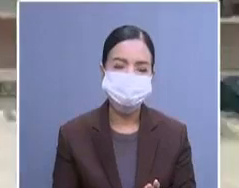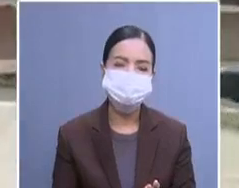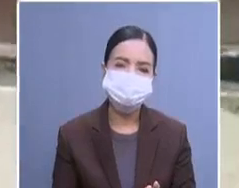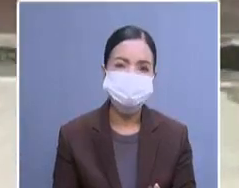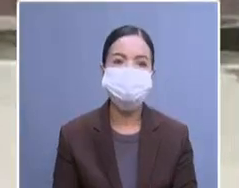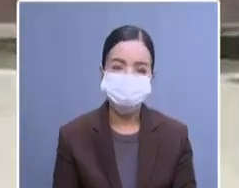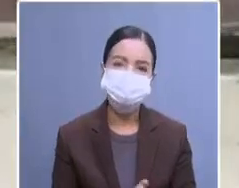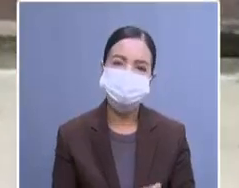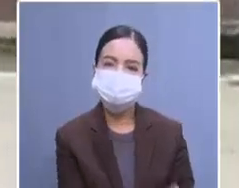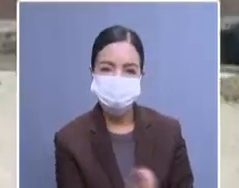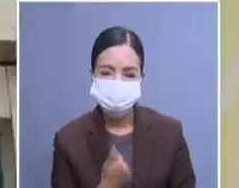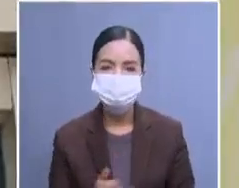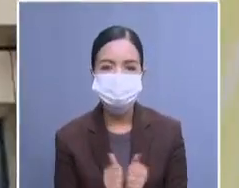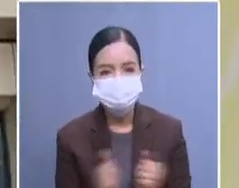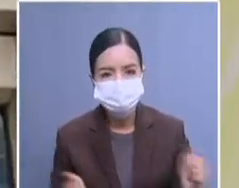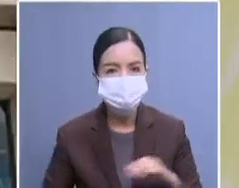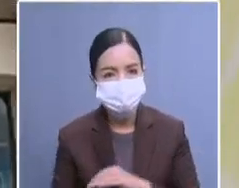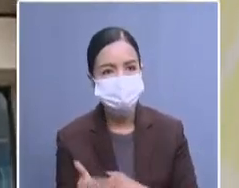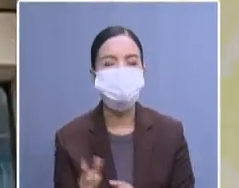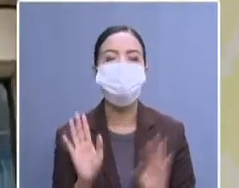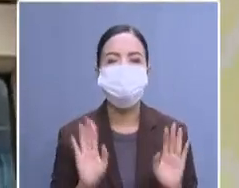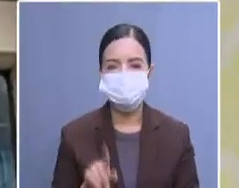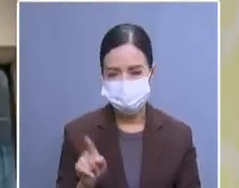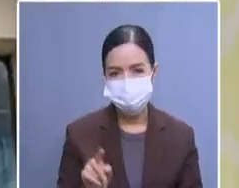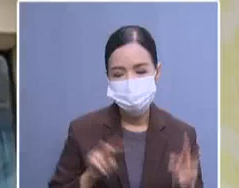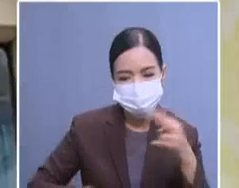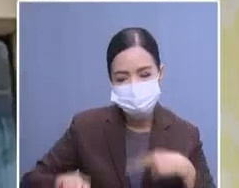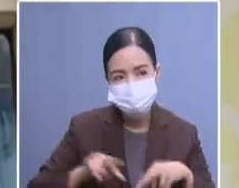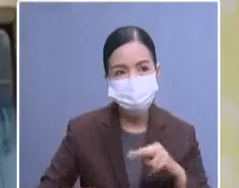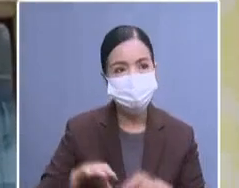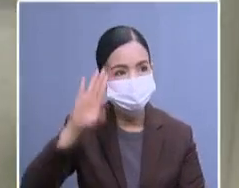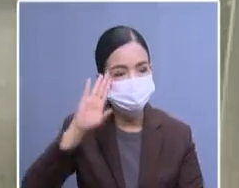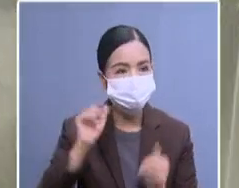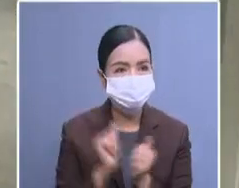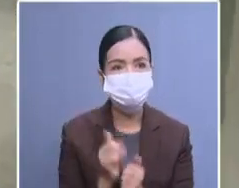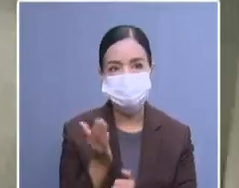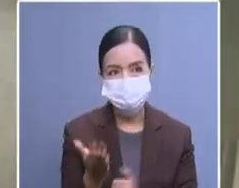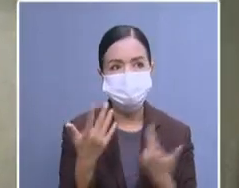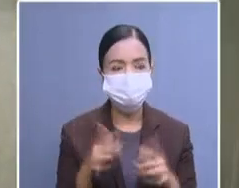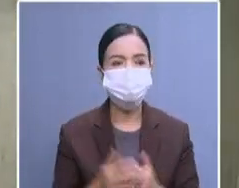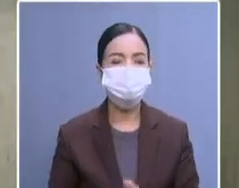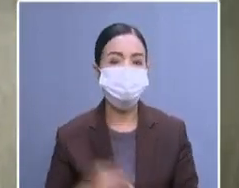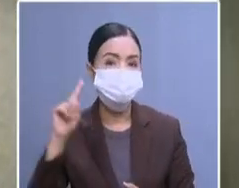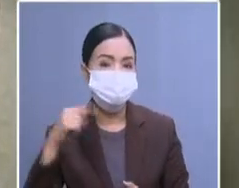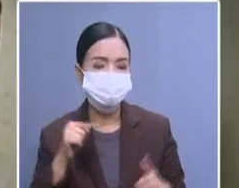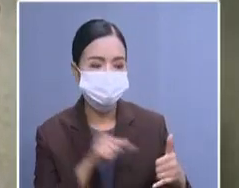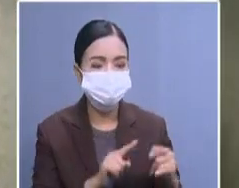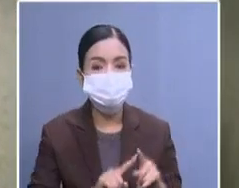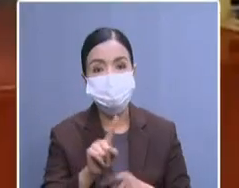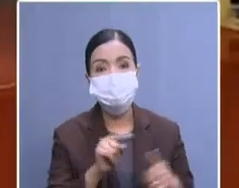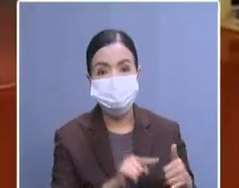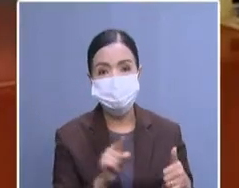ได้ประสานข้อมูลกับพนักงานสอบสวนภูธรใหญ่อามแล้วนะคะที่เป็นเจ้าของคดีของน้องหมายเหยื่อรายแรกแล้ว